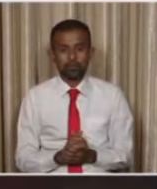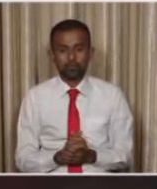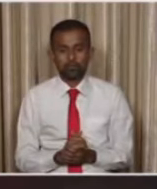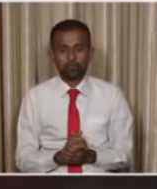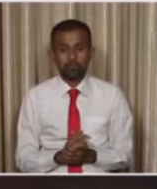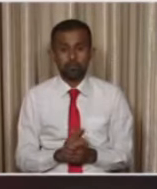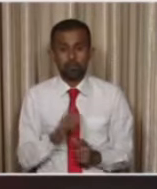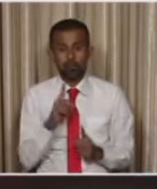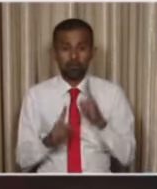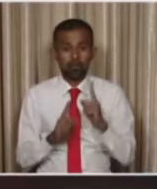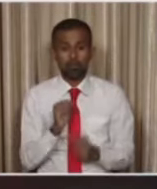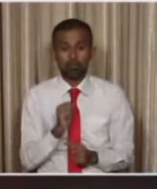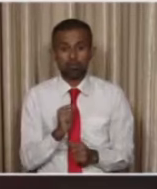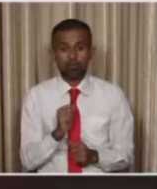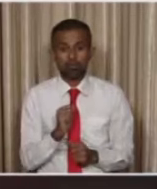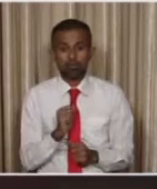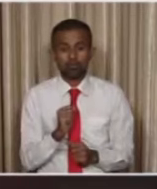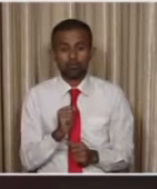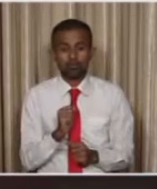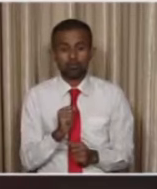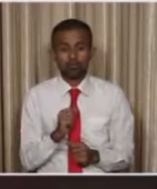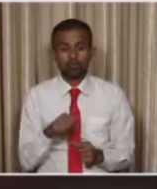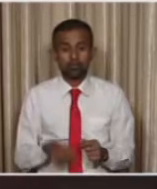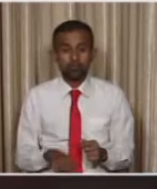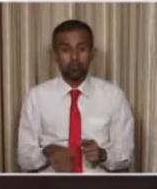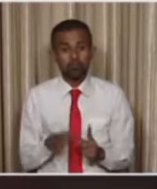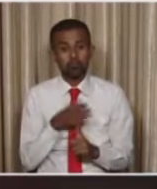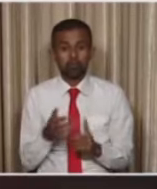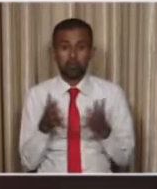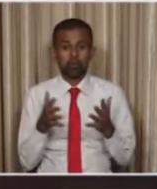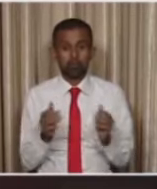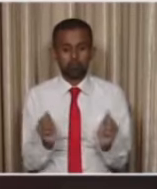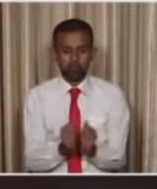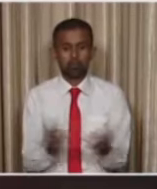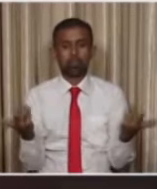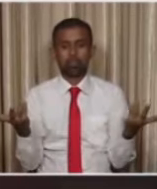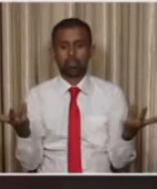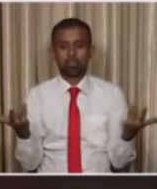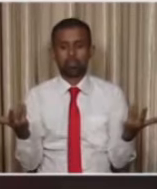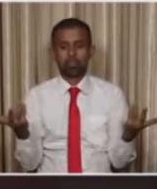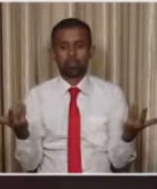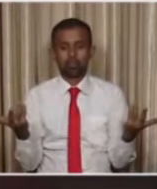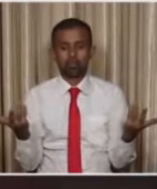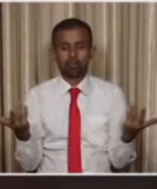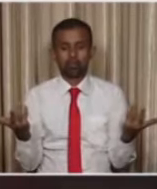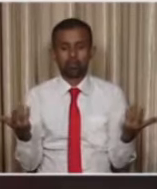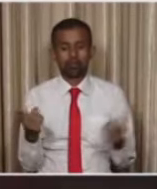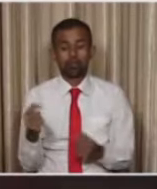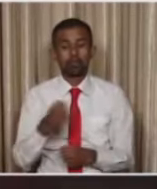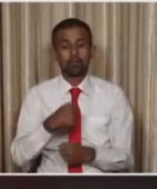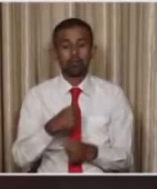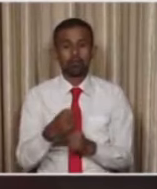හැබැයි කතා කරන්න නම් පුදුම මේ ආලේකේ. හැබැයි කරපු දෙයක් නැහැ. අනිත් එක මොනවද කියන්නේ? එයා බලය